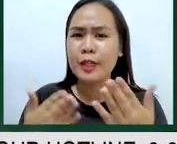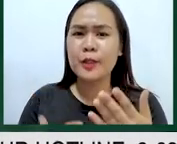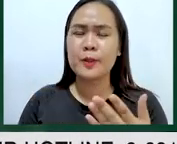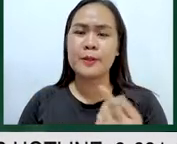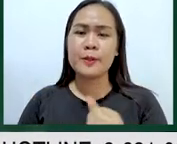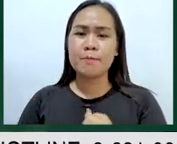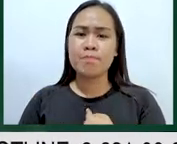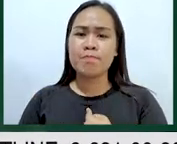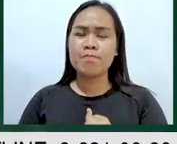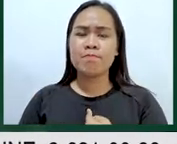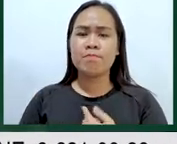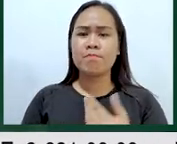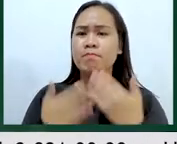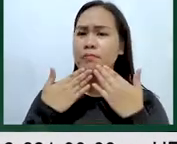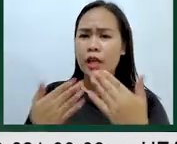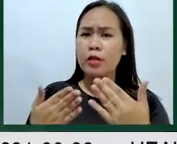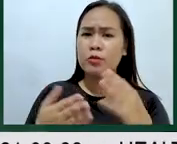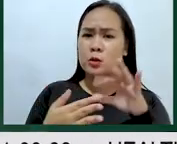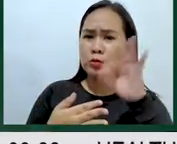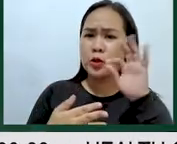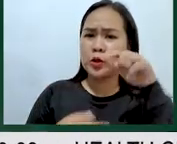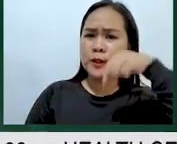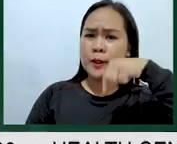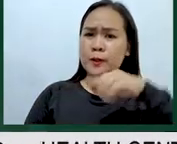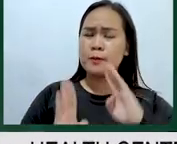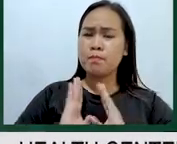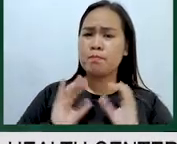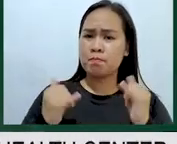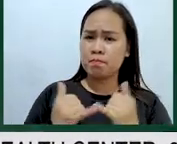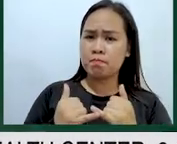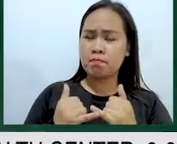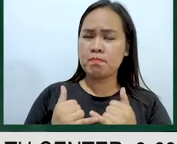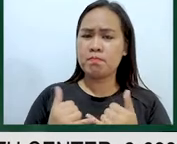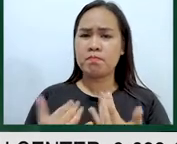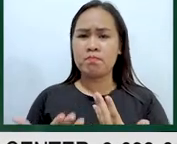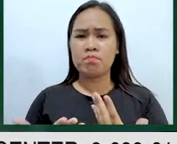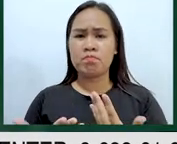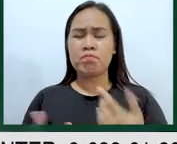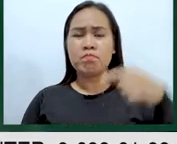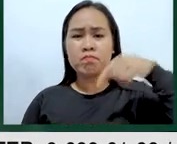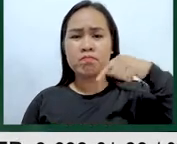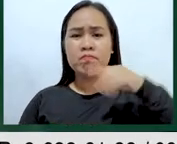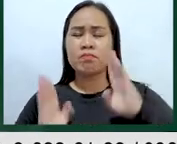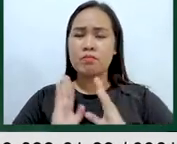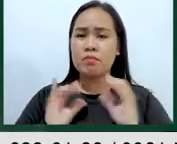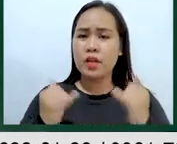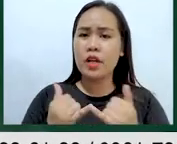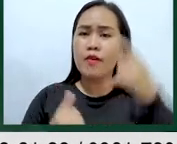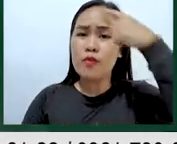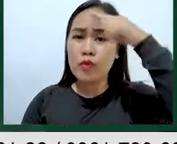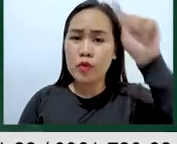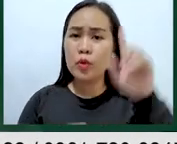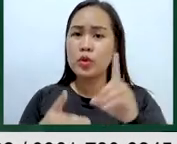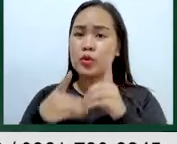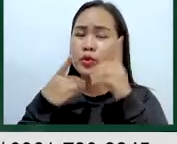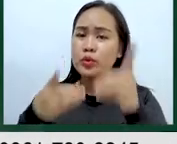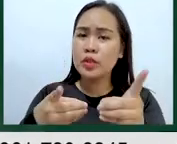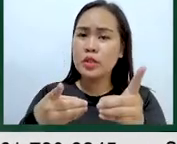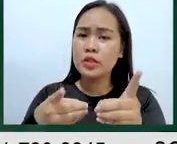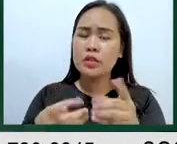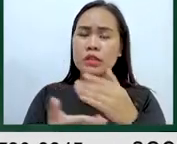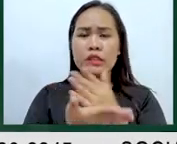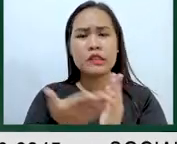ating mga donors, no. Ma-share ko lang po, no, na kwento nung isang donor, natanong ko, no, maraming salamat, sabi ko nga,